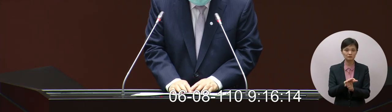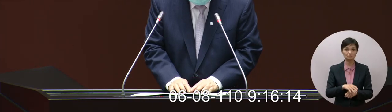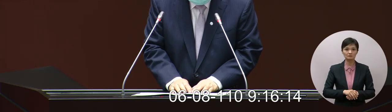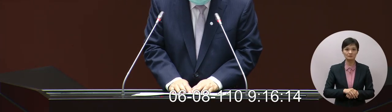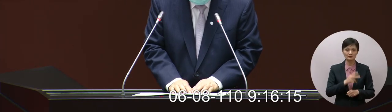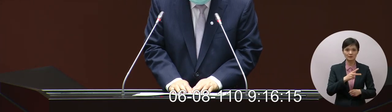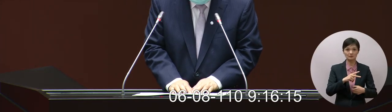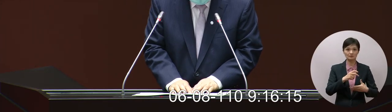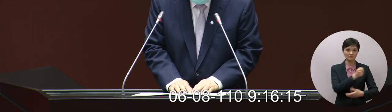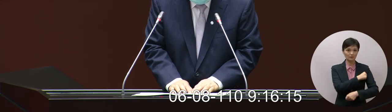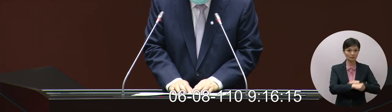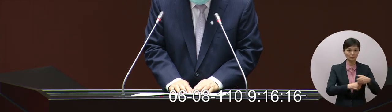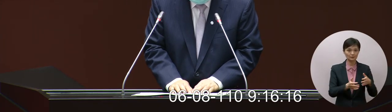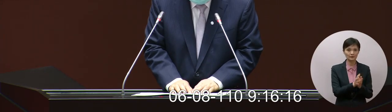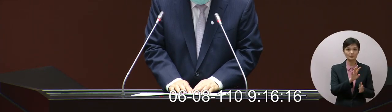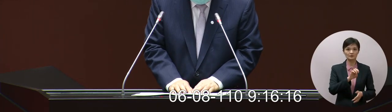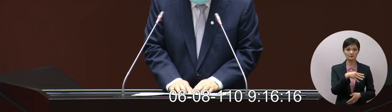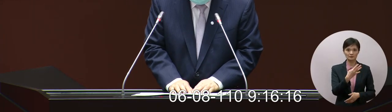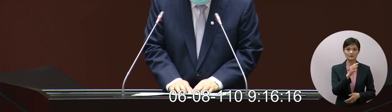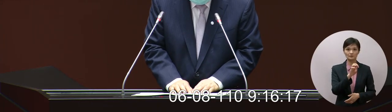动部编列